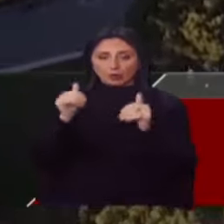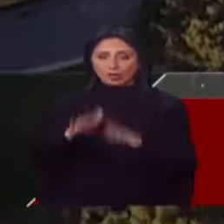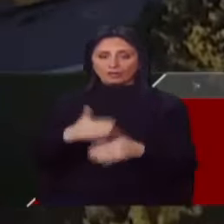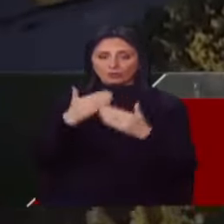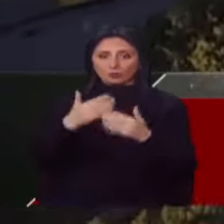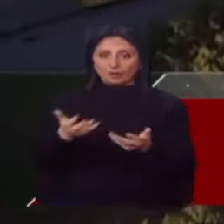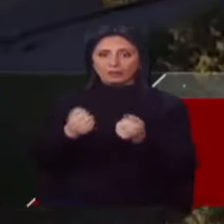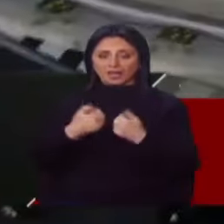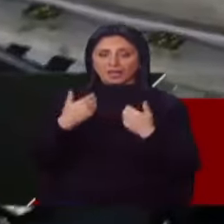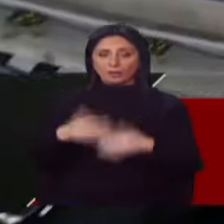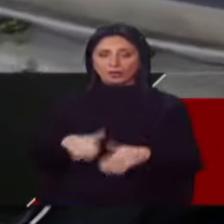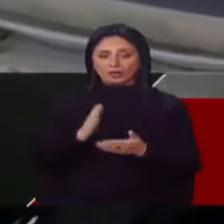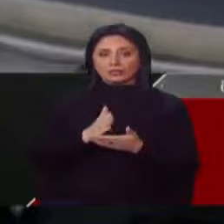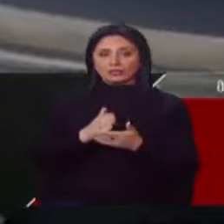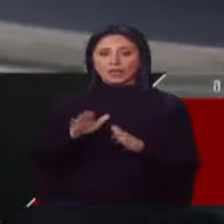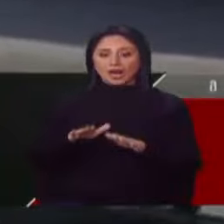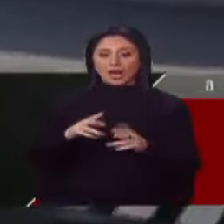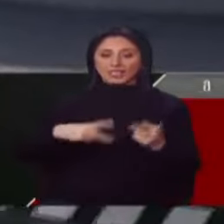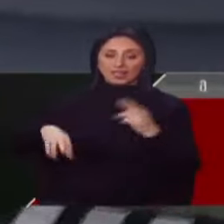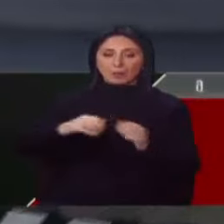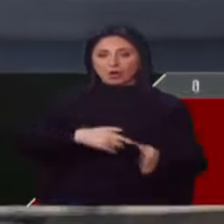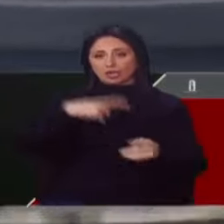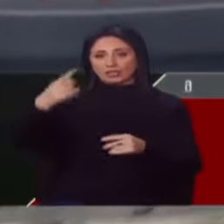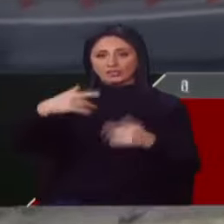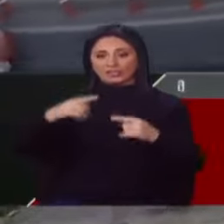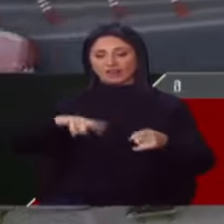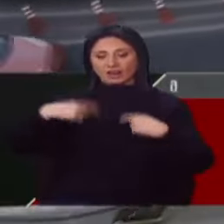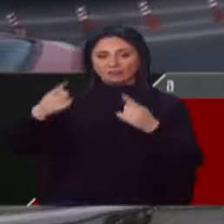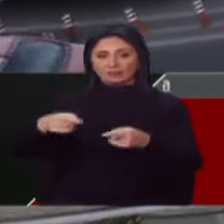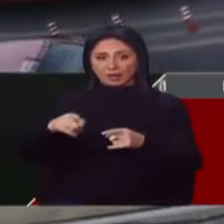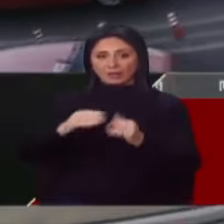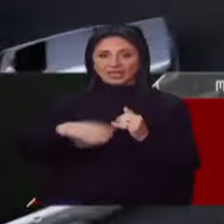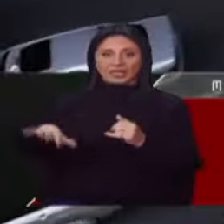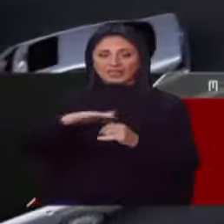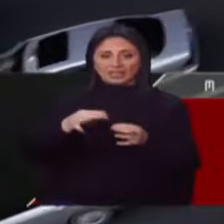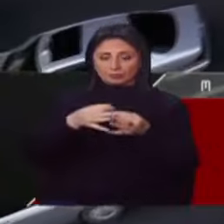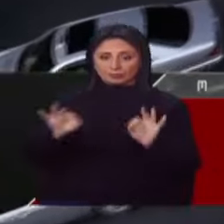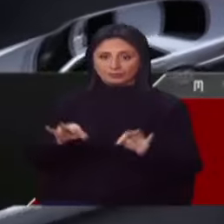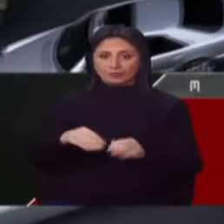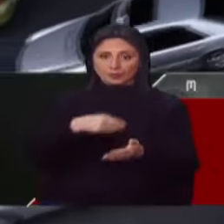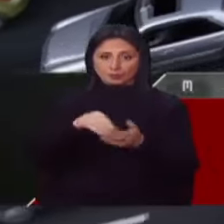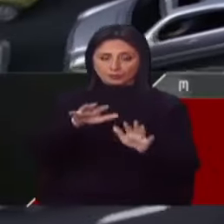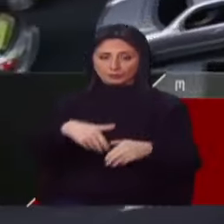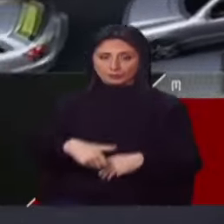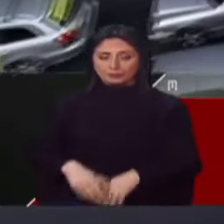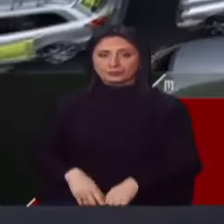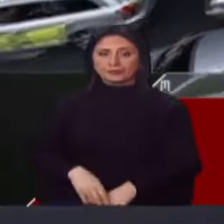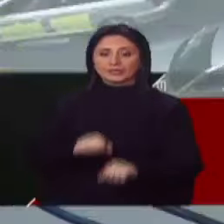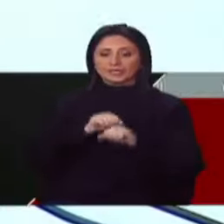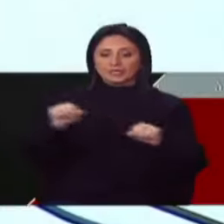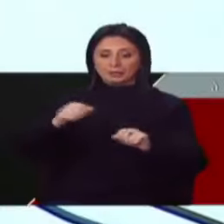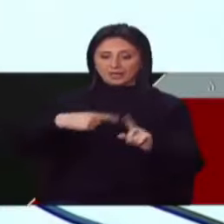gadaqvetileba miqebulia da adgil monatsloobis sanatslot moxteba am territoriebis gamosqidva.